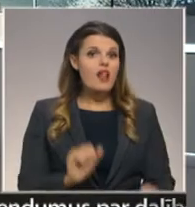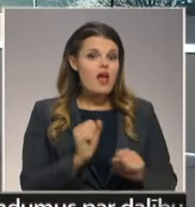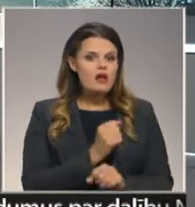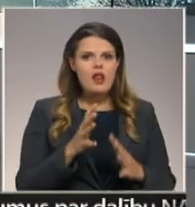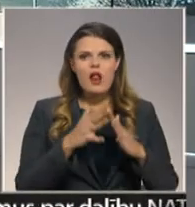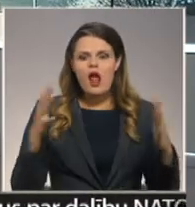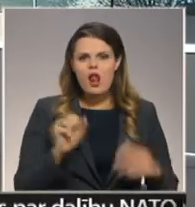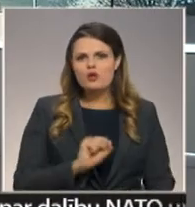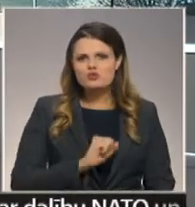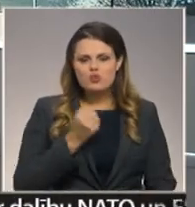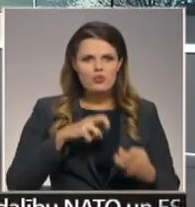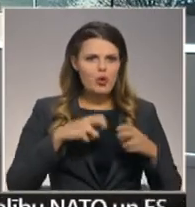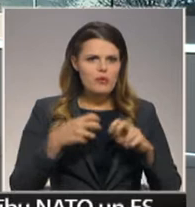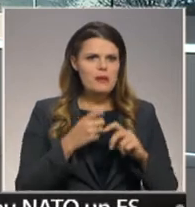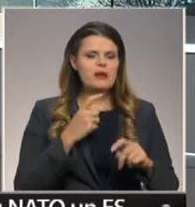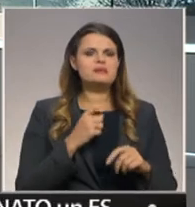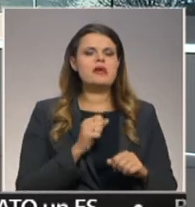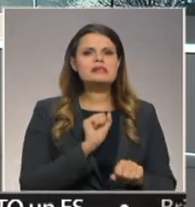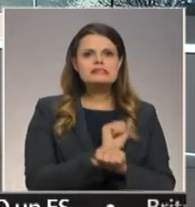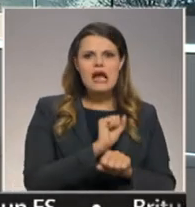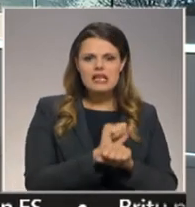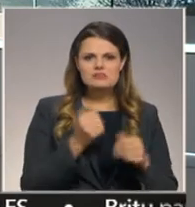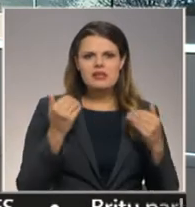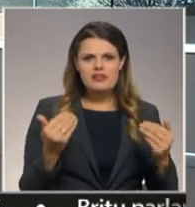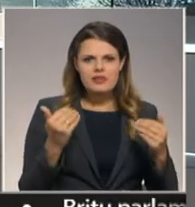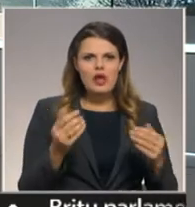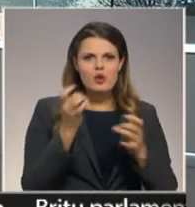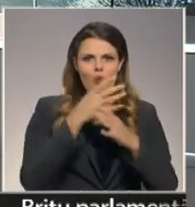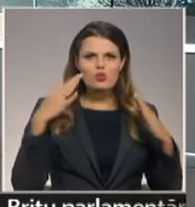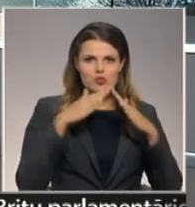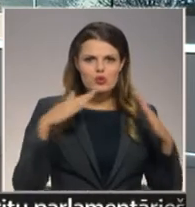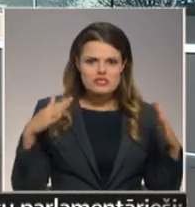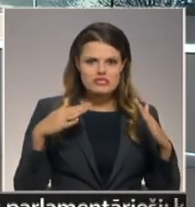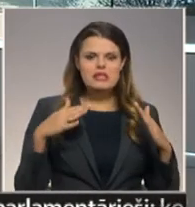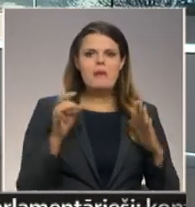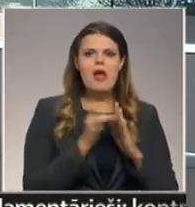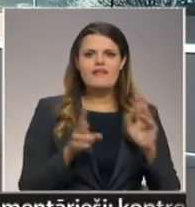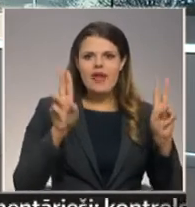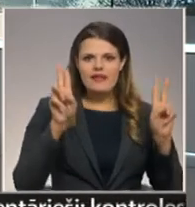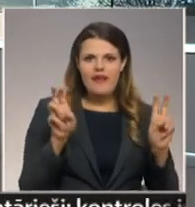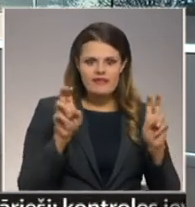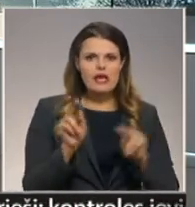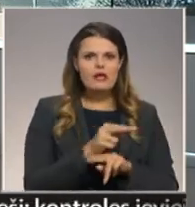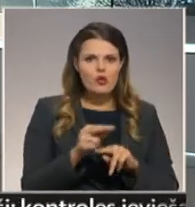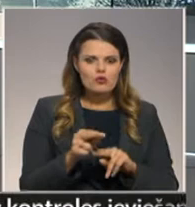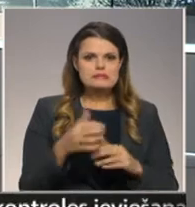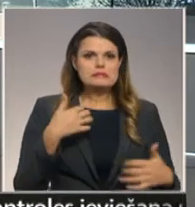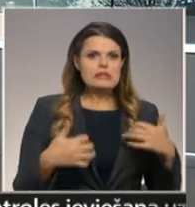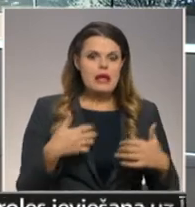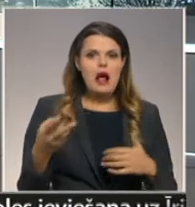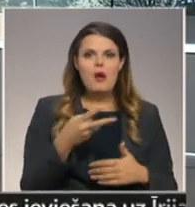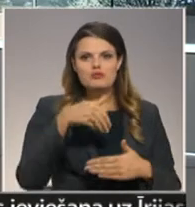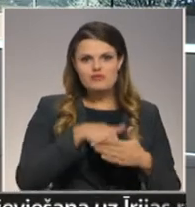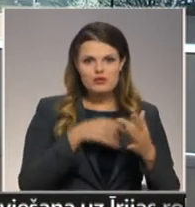Lai gan lielākās grūtības Salaspilī pašreiz rada kultūras nama enerģētiķis rekonstrukcija, lielā steigā nolēmts abus